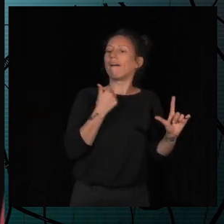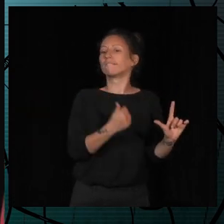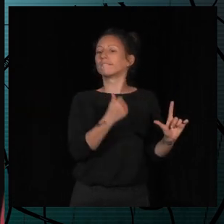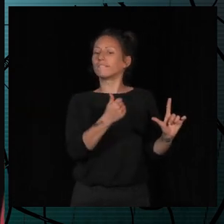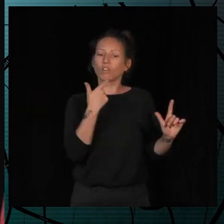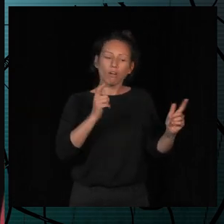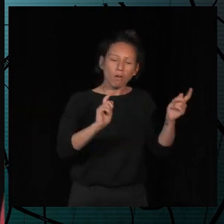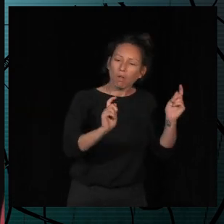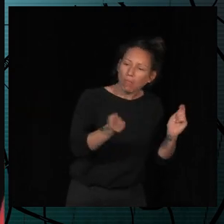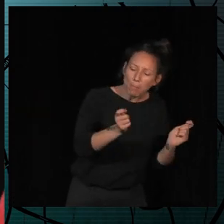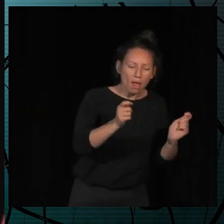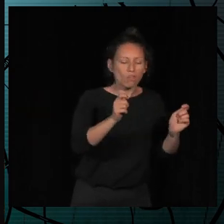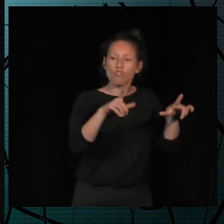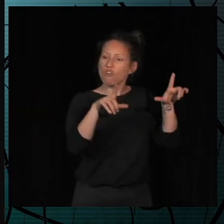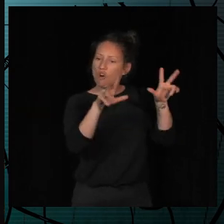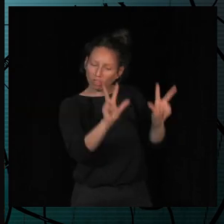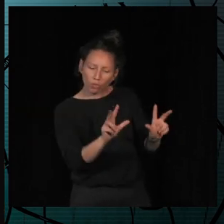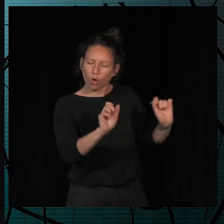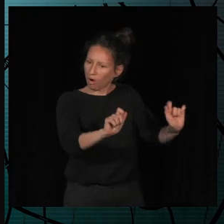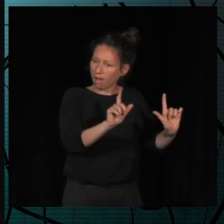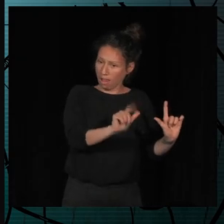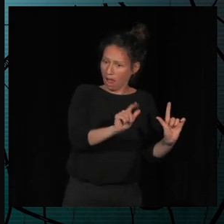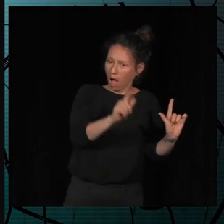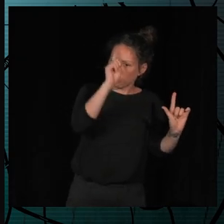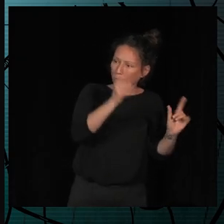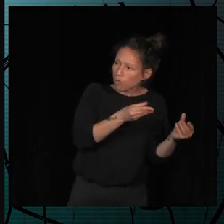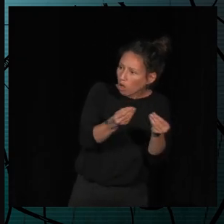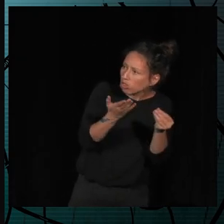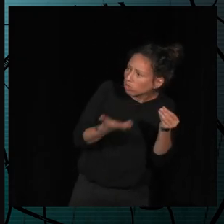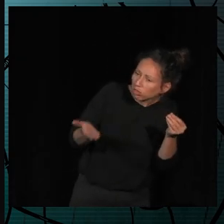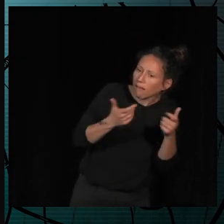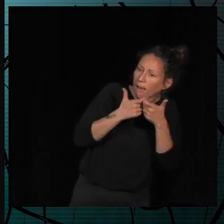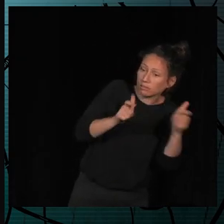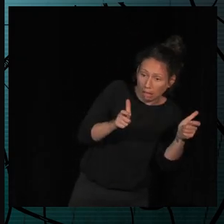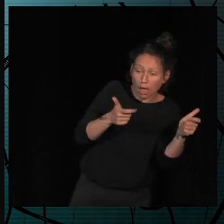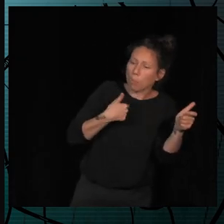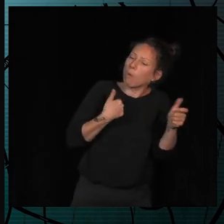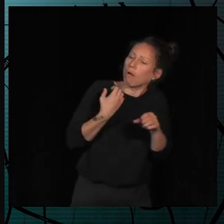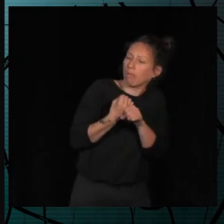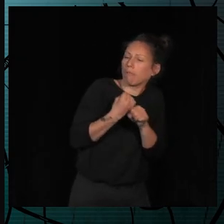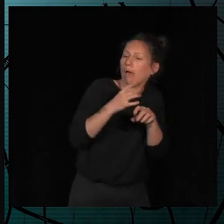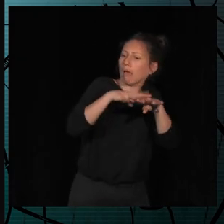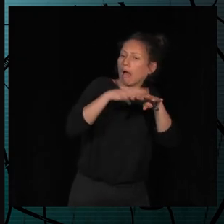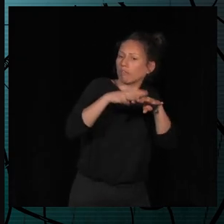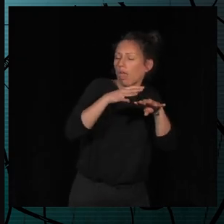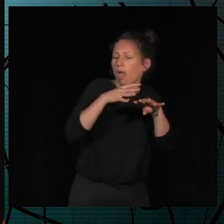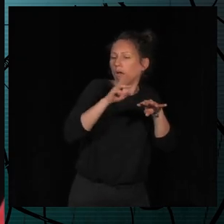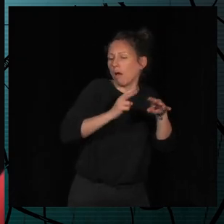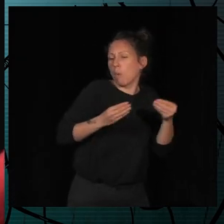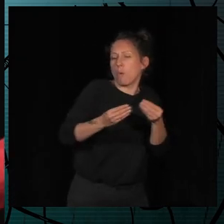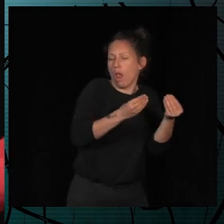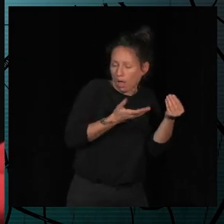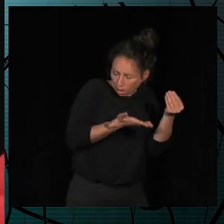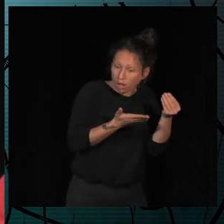tablett ou ordinateur dans une démarche de démocratisation et donc moi je travaille dans un quartier ultra populaire donc c'est super